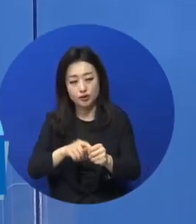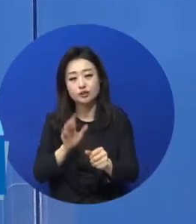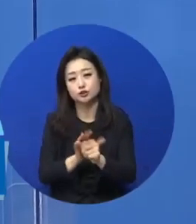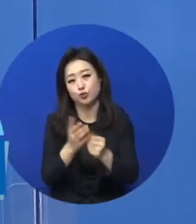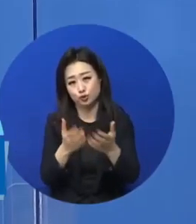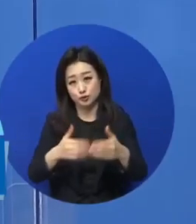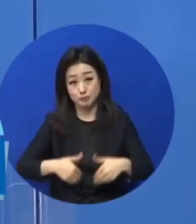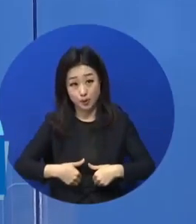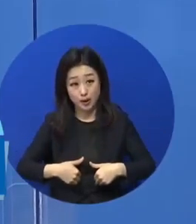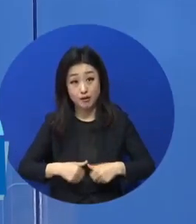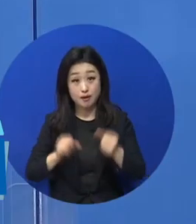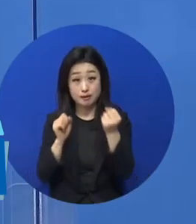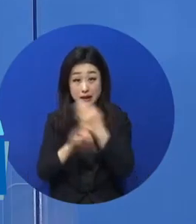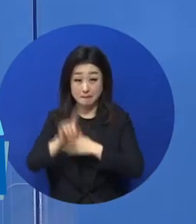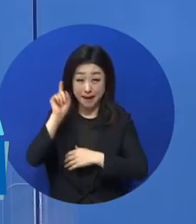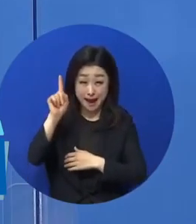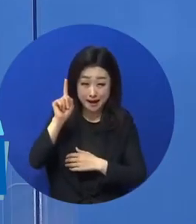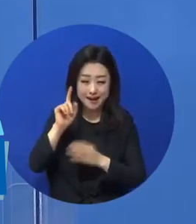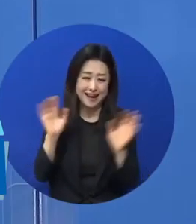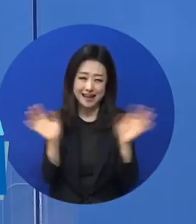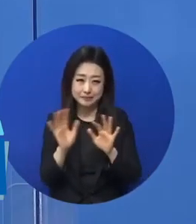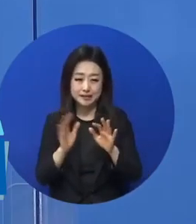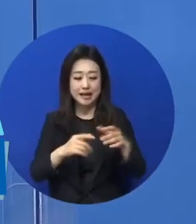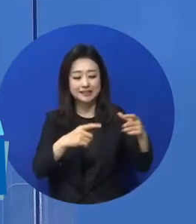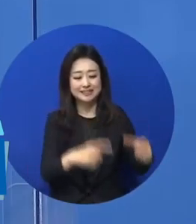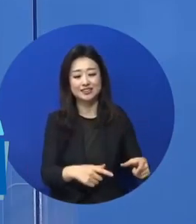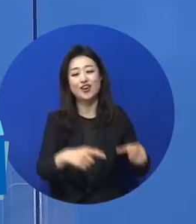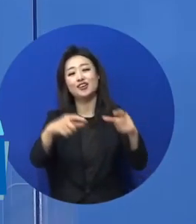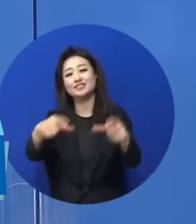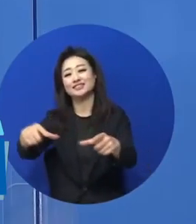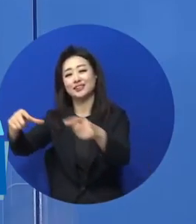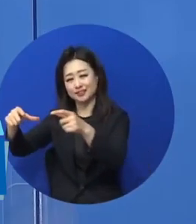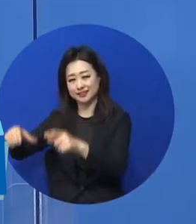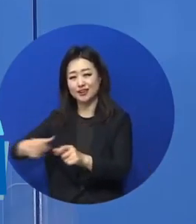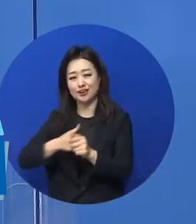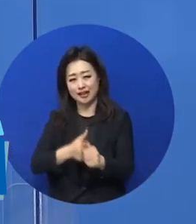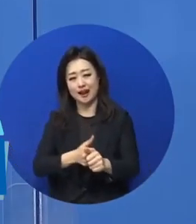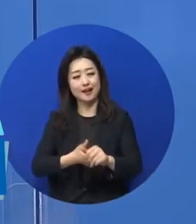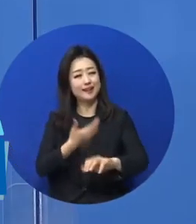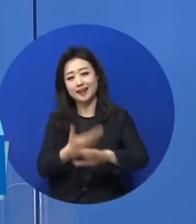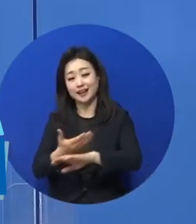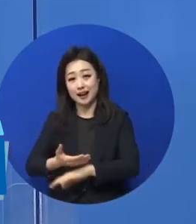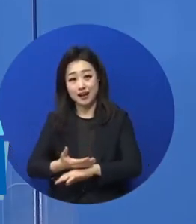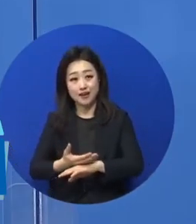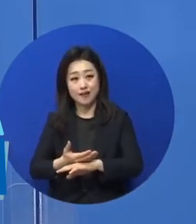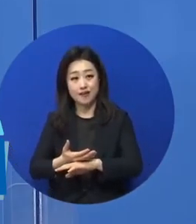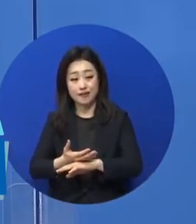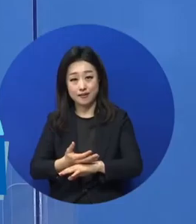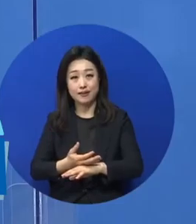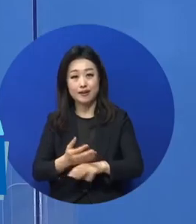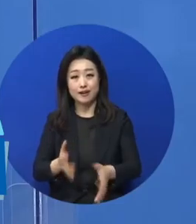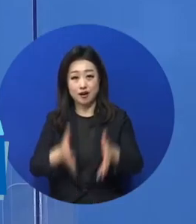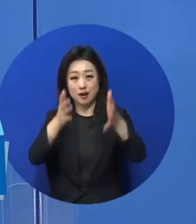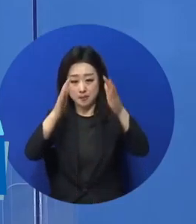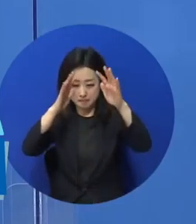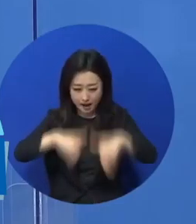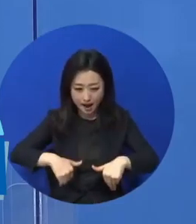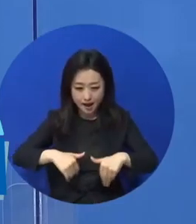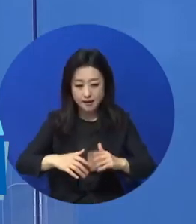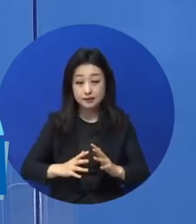하나의 정답이 있는 것 같지는 않습니다. 지역에 따라서 아예 재개발 형식으로 새로운 단지를 만드는